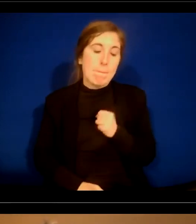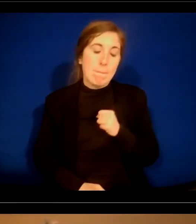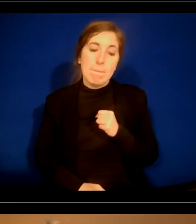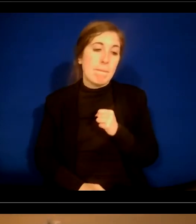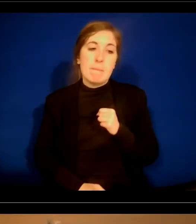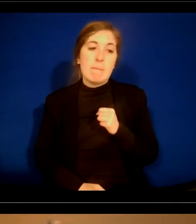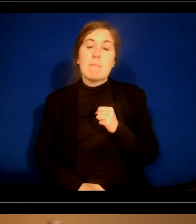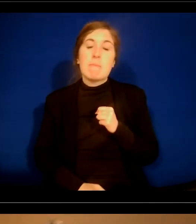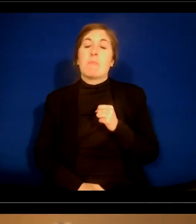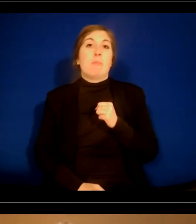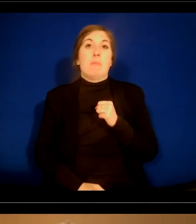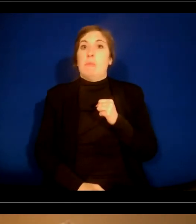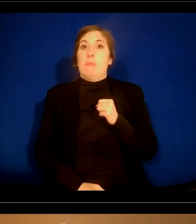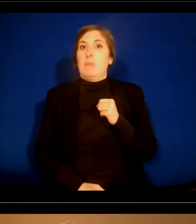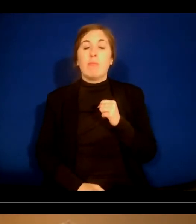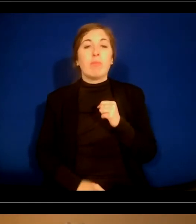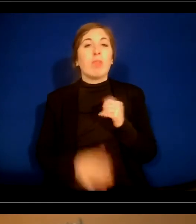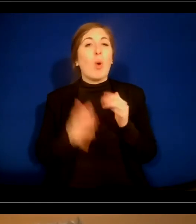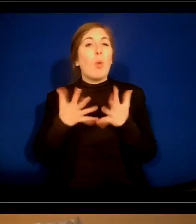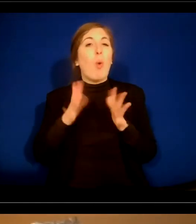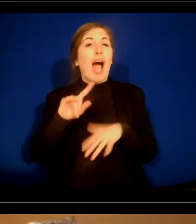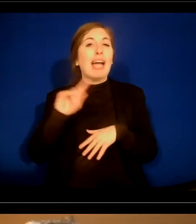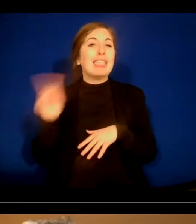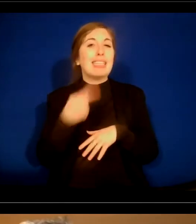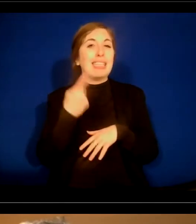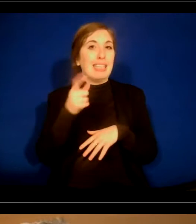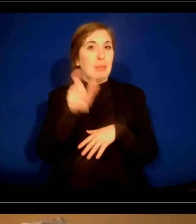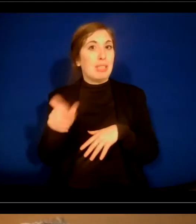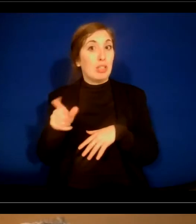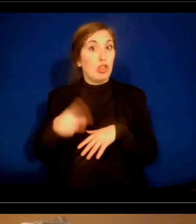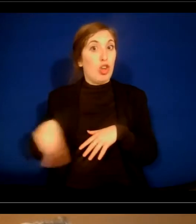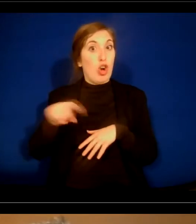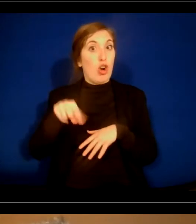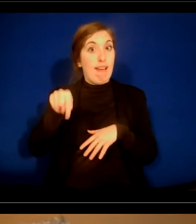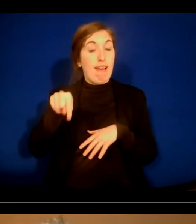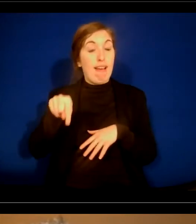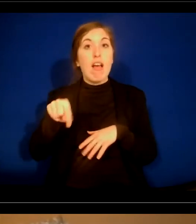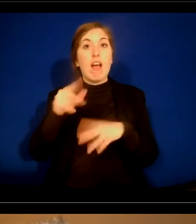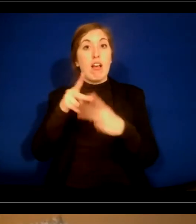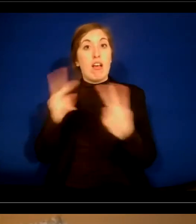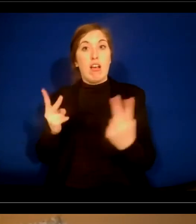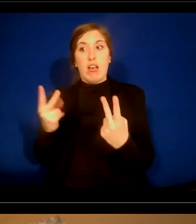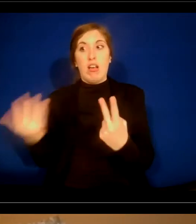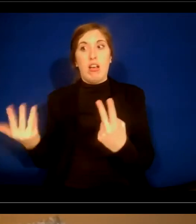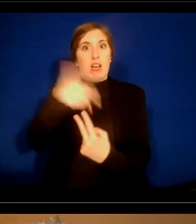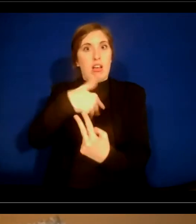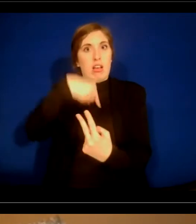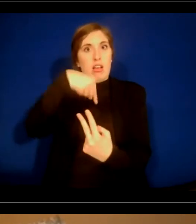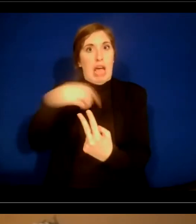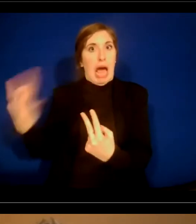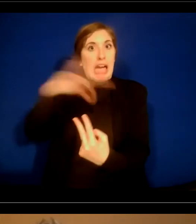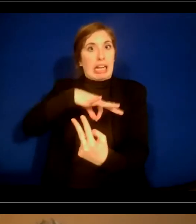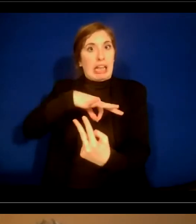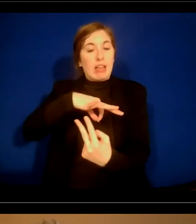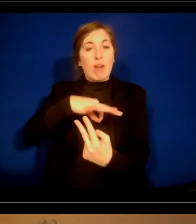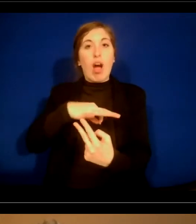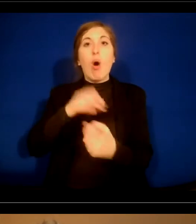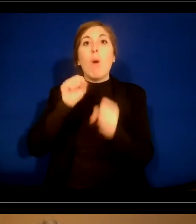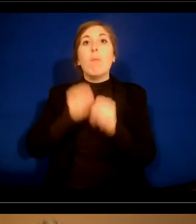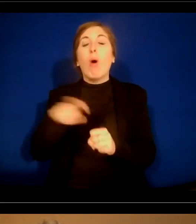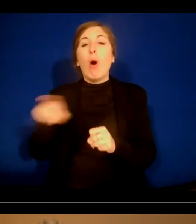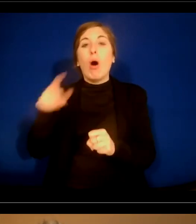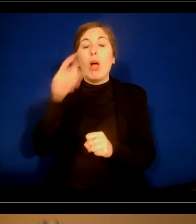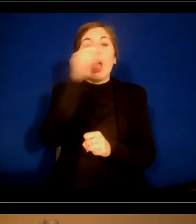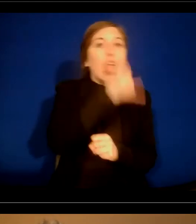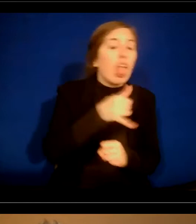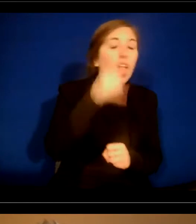Erano tantissime, quasi tutte, le persone che magari arrivando e non facendo caso, perché immaginatevi un contesto